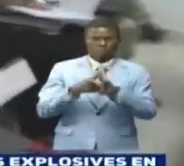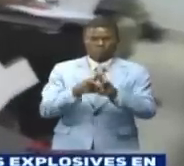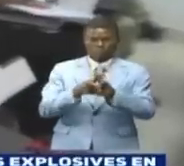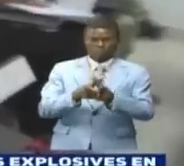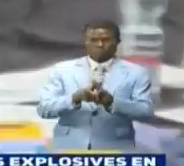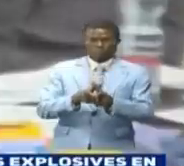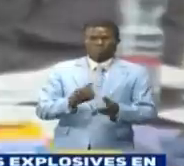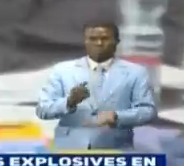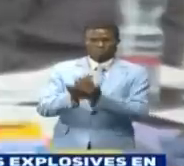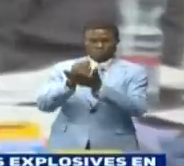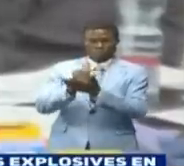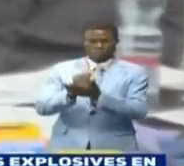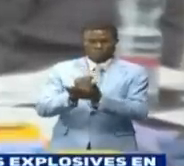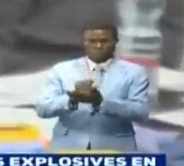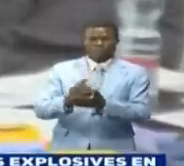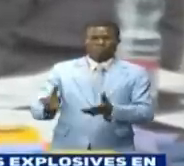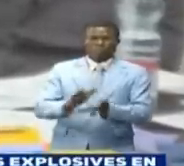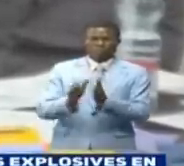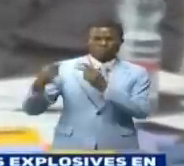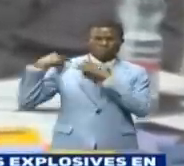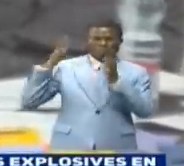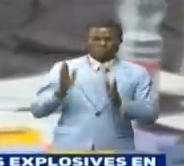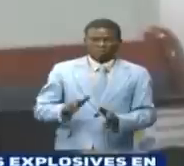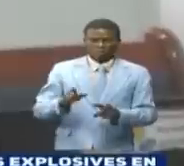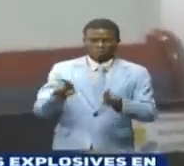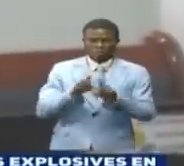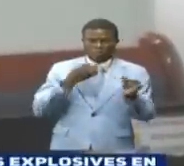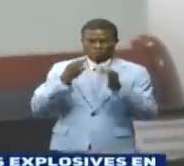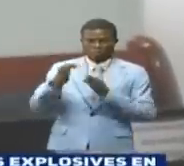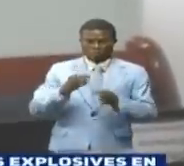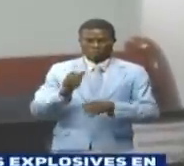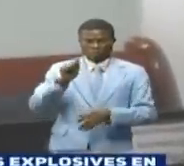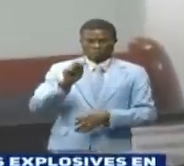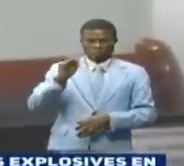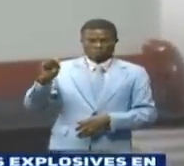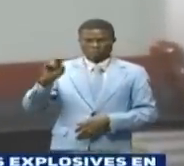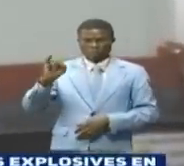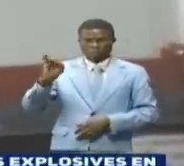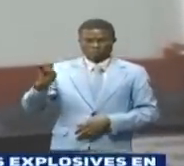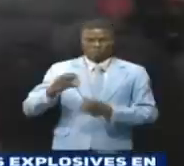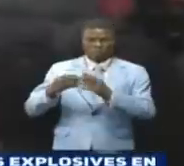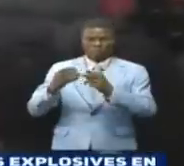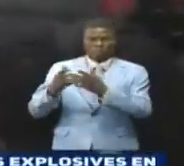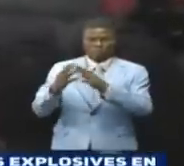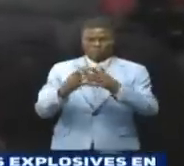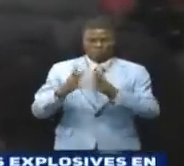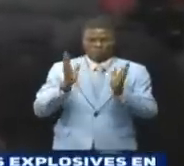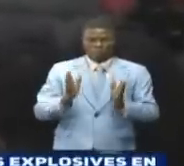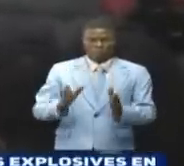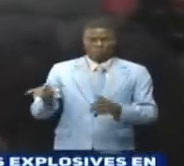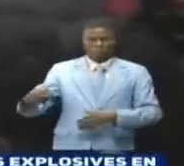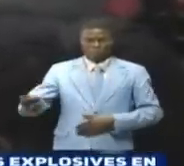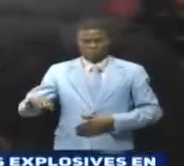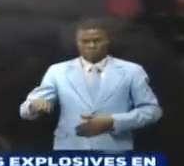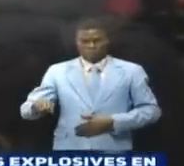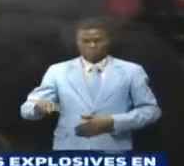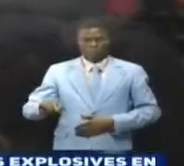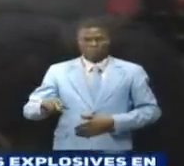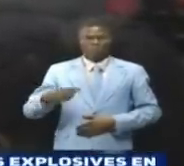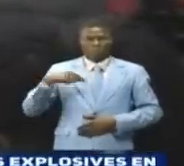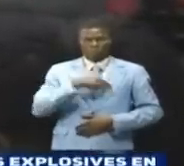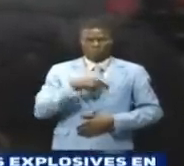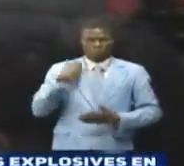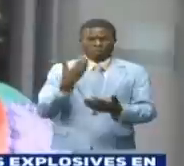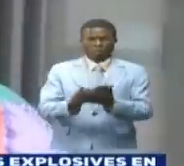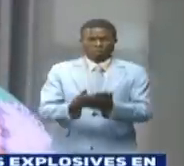les amener à une appropriation, comme l'explique Anima Tundumbambi, coordonnatrice régionale de WILF. Nous arrivons au